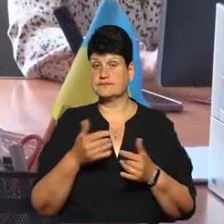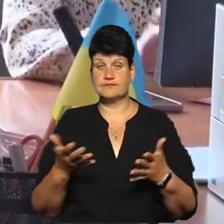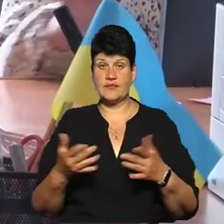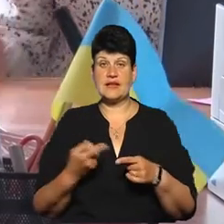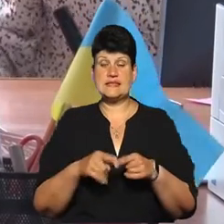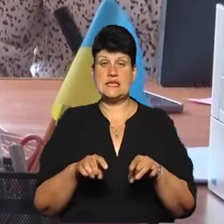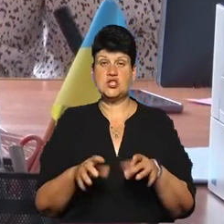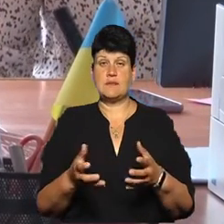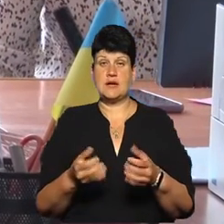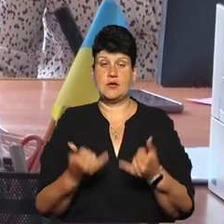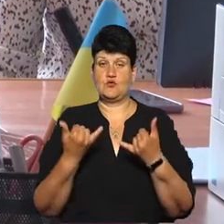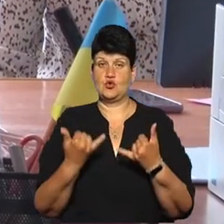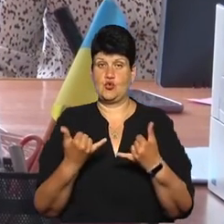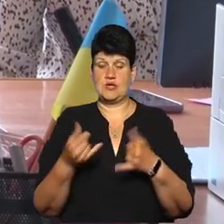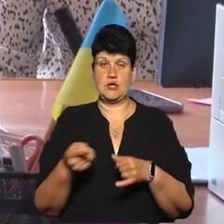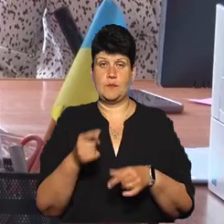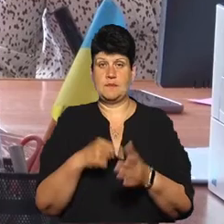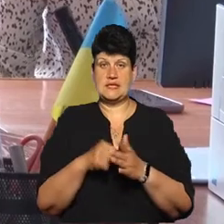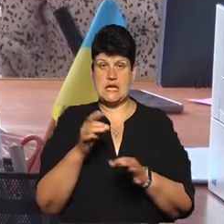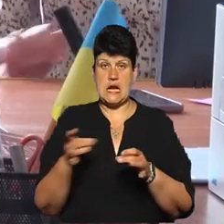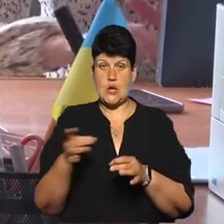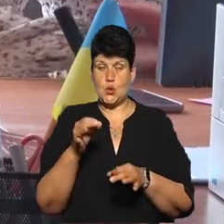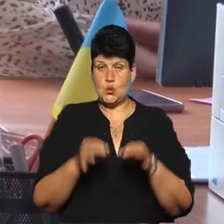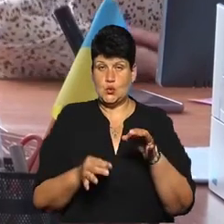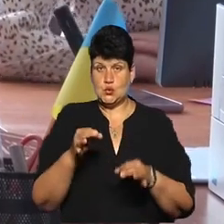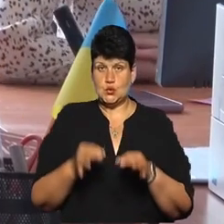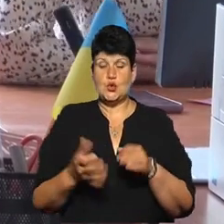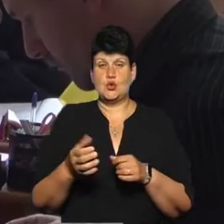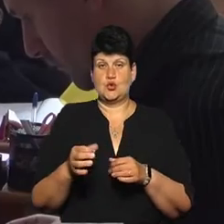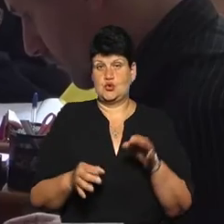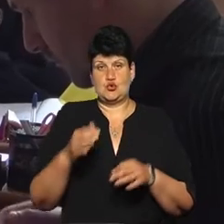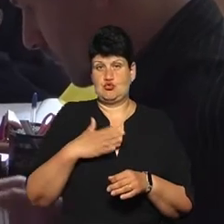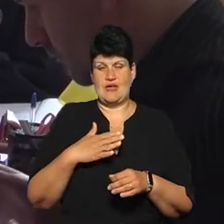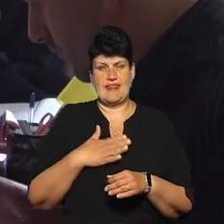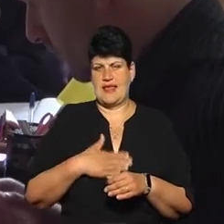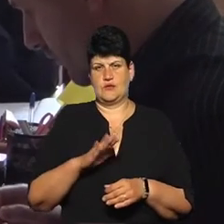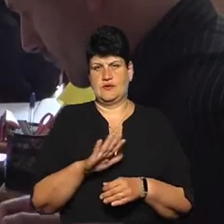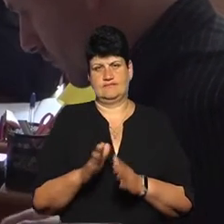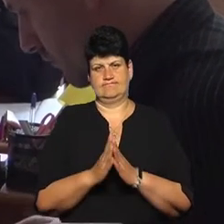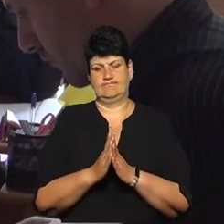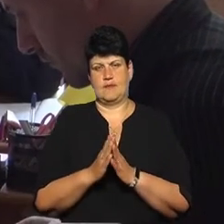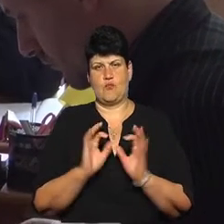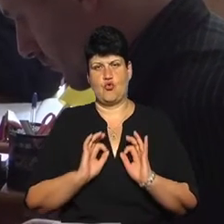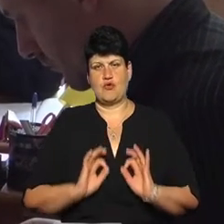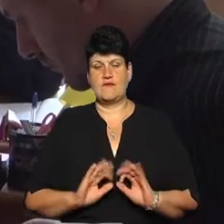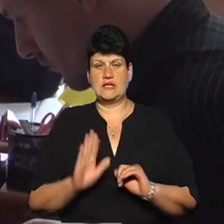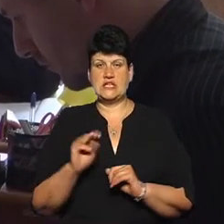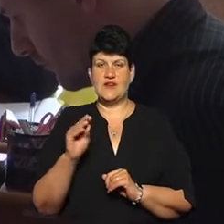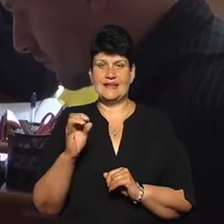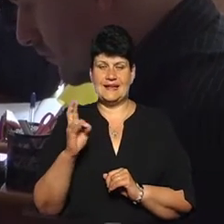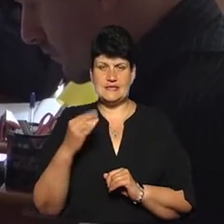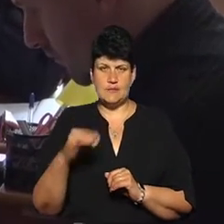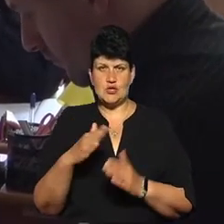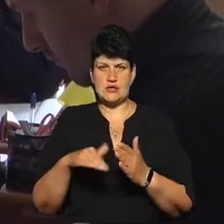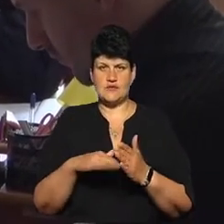рішення прийняв сьогодні Тернопільський міськрайонний суд. Суддя Сергій Кунцюн не задовольнив клопотання прокурора Віктора Жванецького про скасування